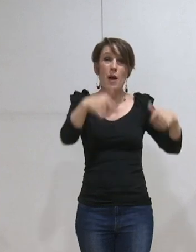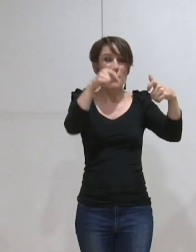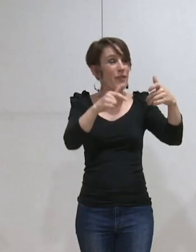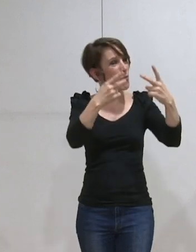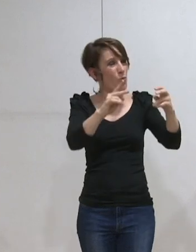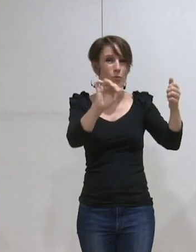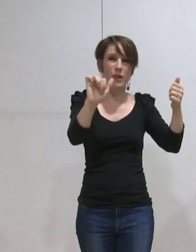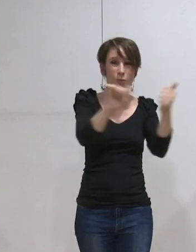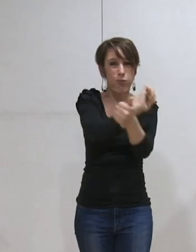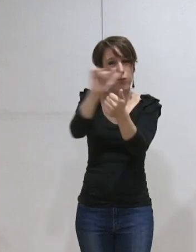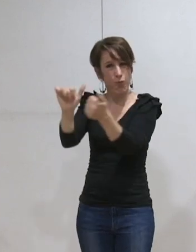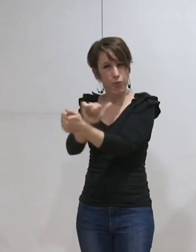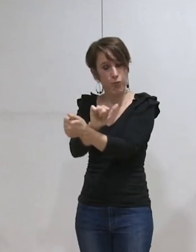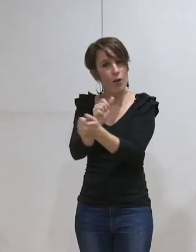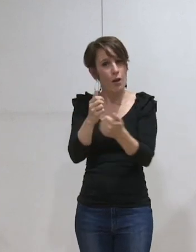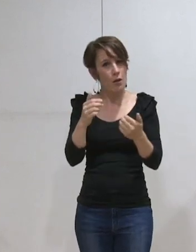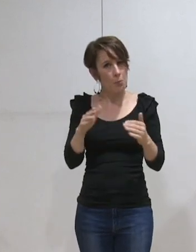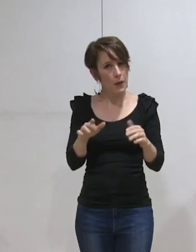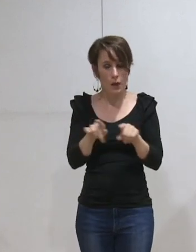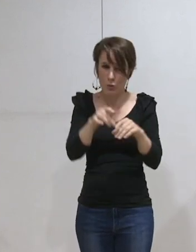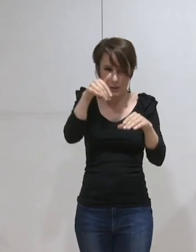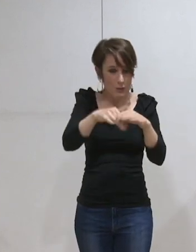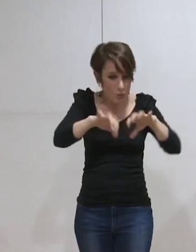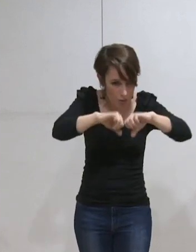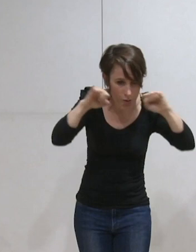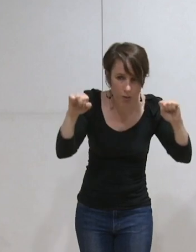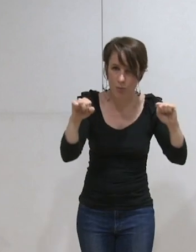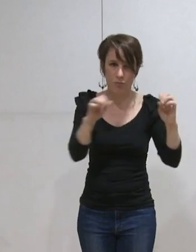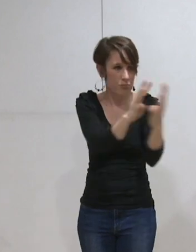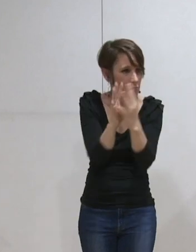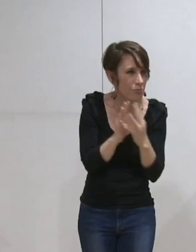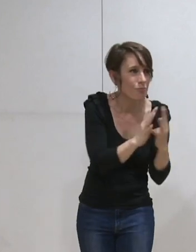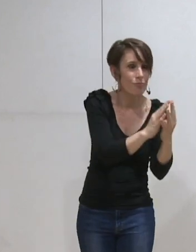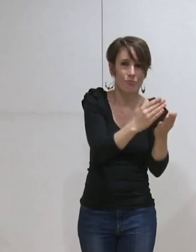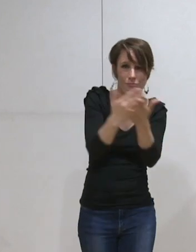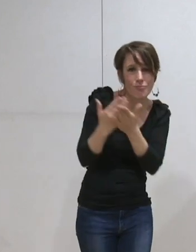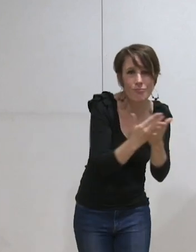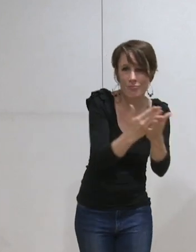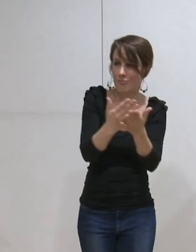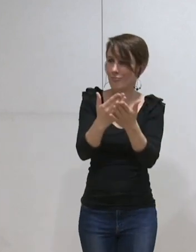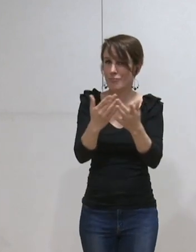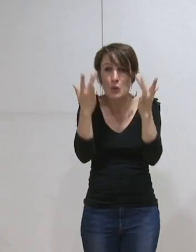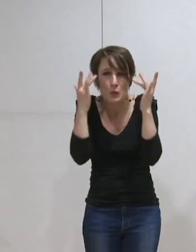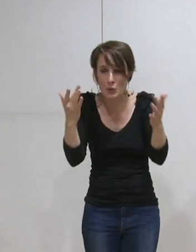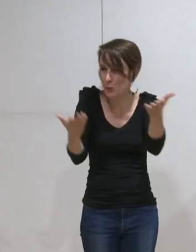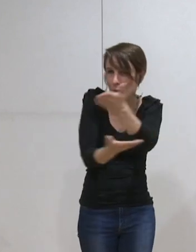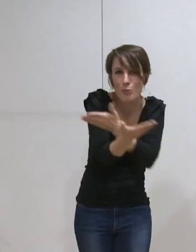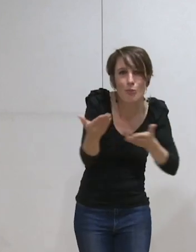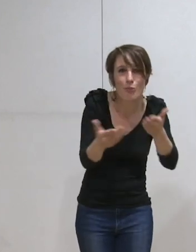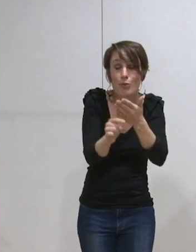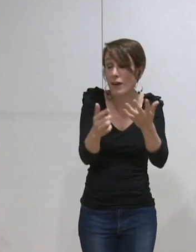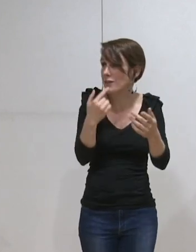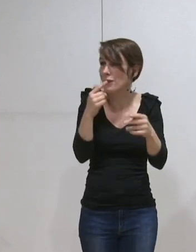été détruits mais bien des lieux de vie de partage de culture bref ce sont des outils au